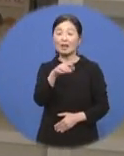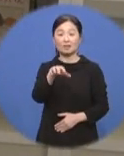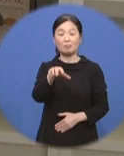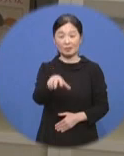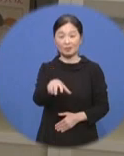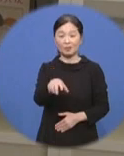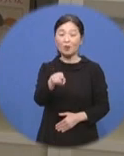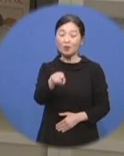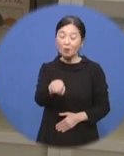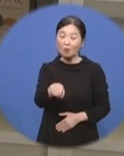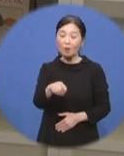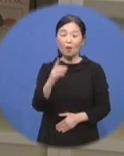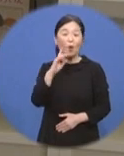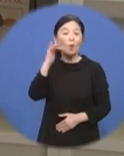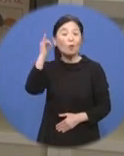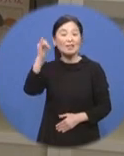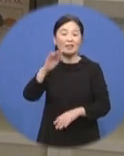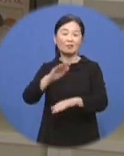です。